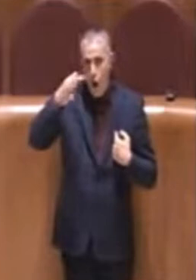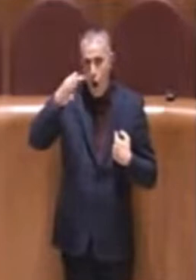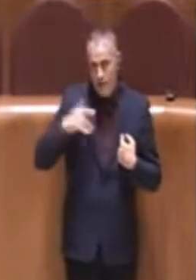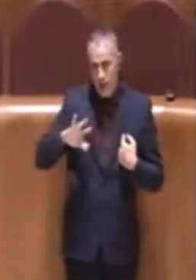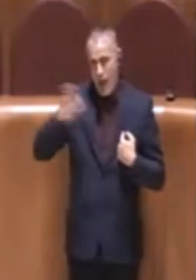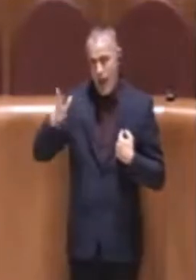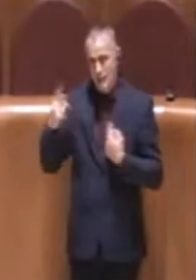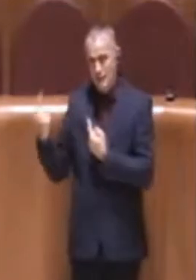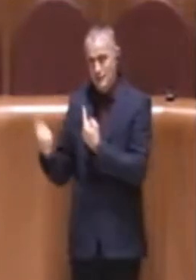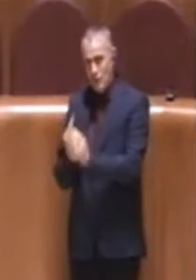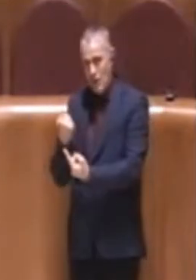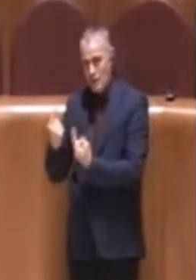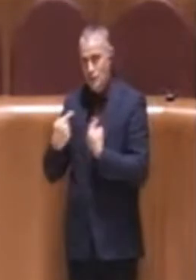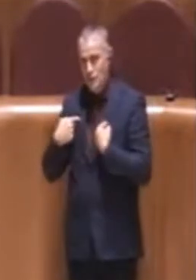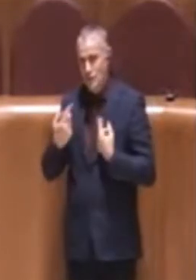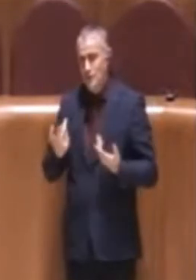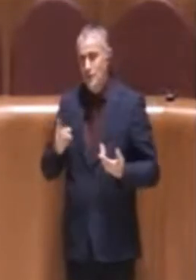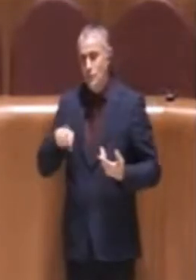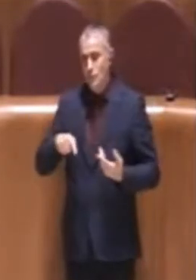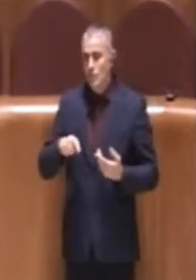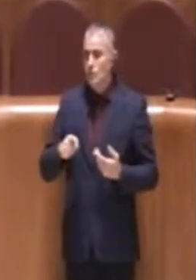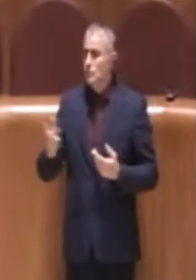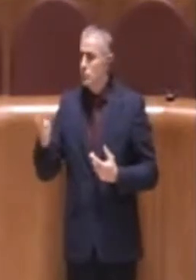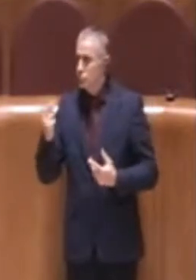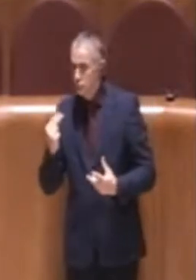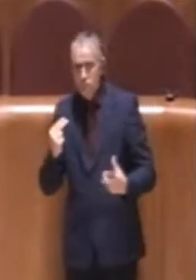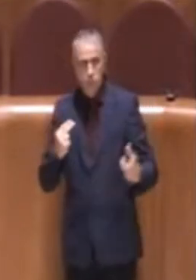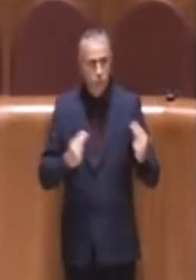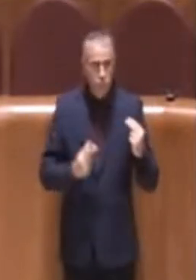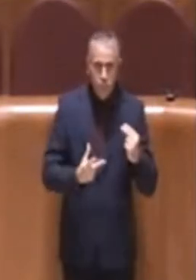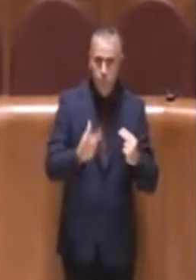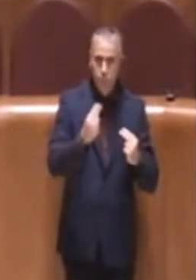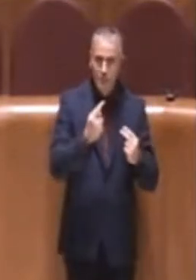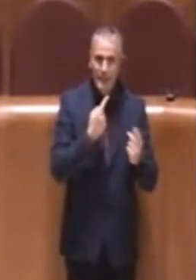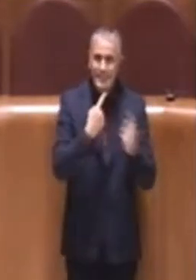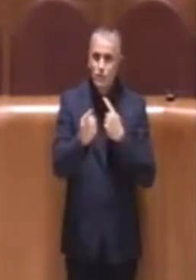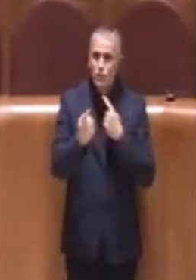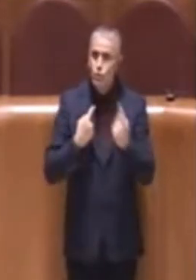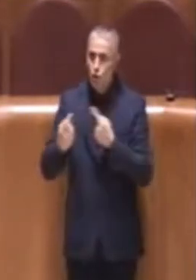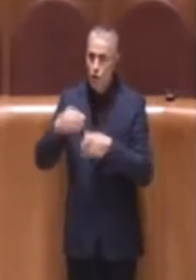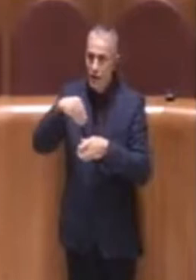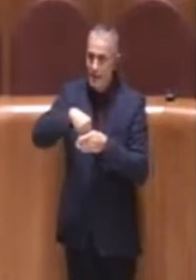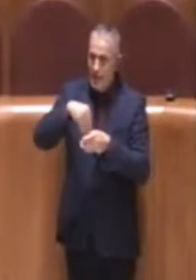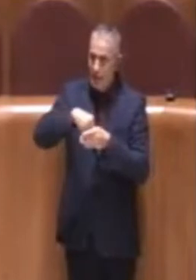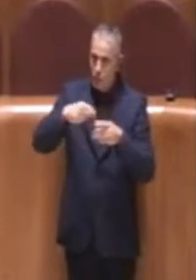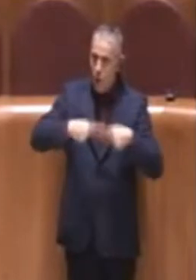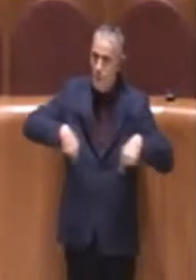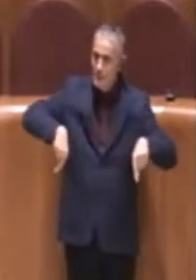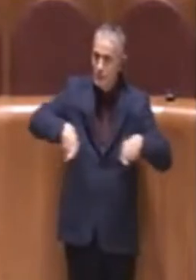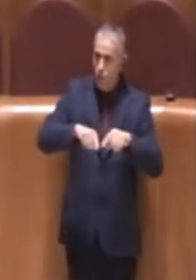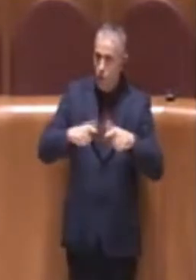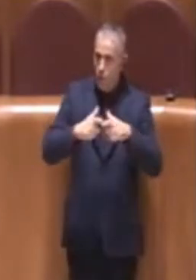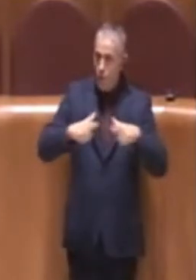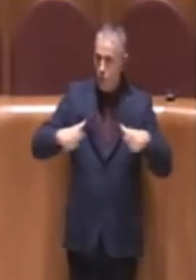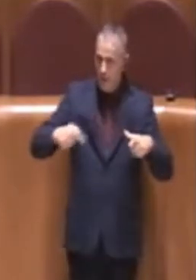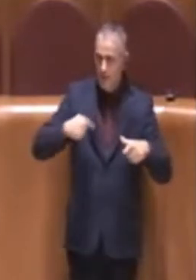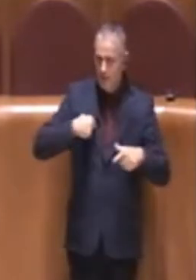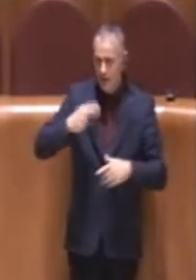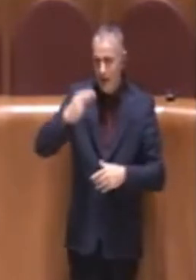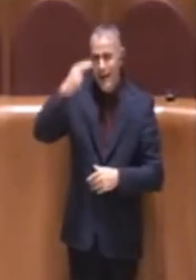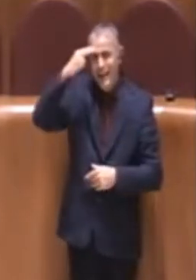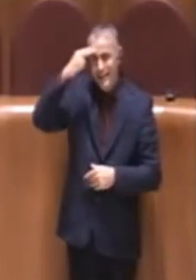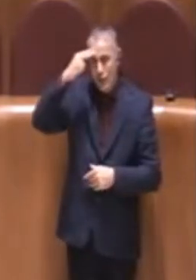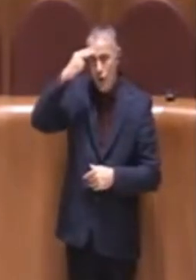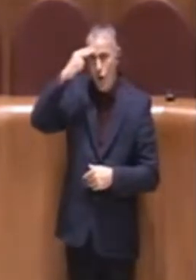occasioni ho fatto tesoro delle discussioni che sono avvenute in commissione urbanistica nella quale ricordo